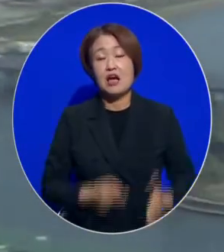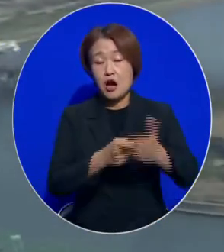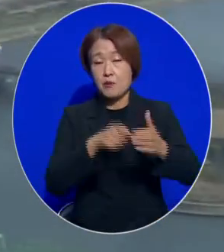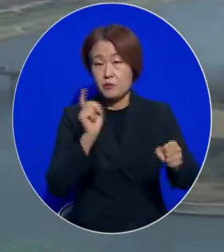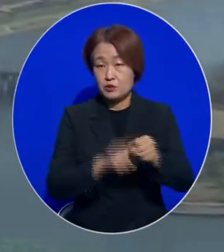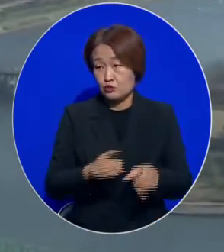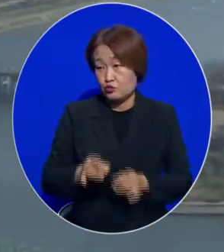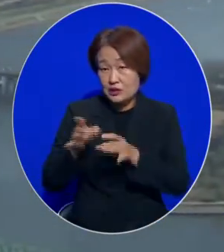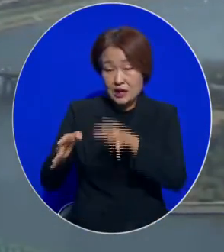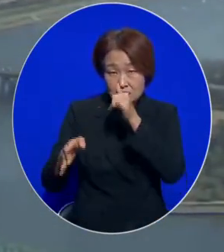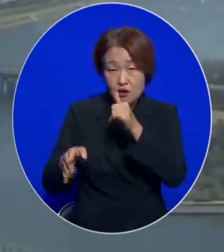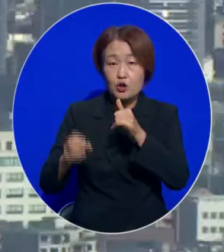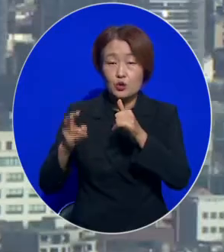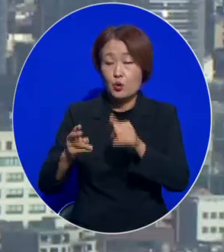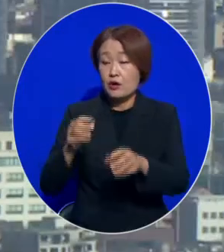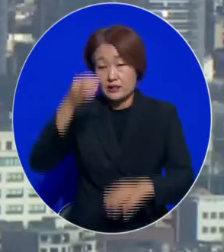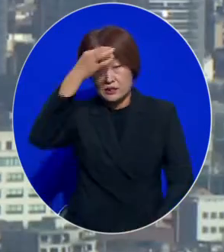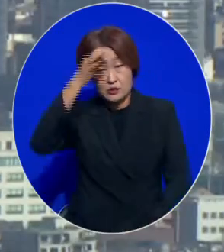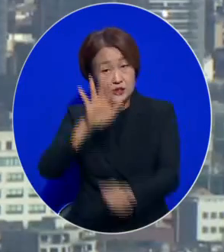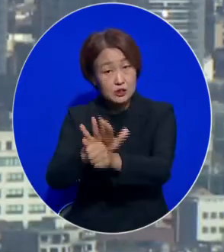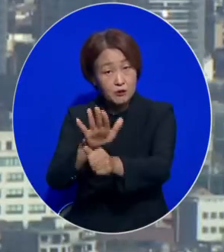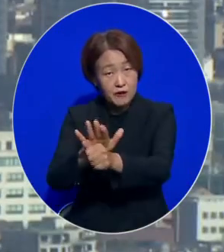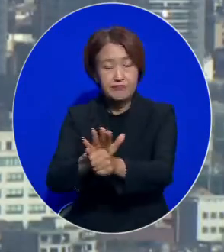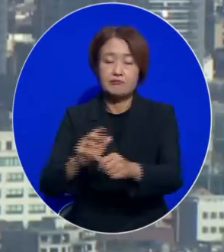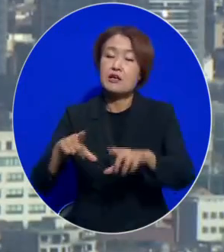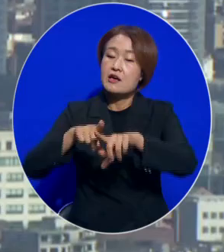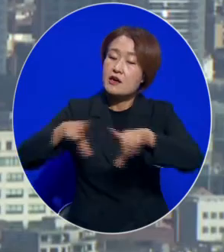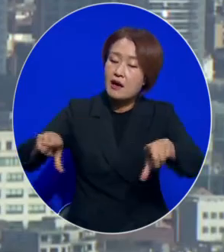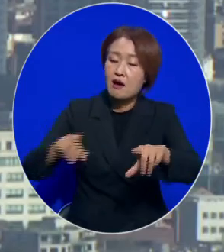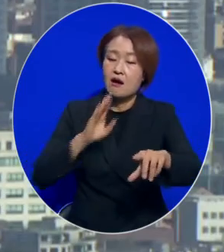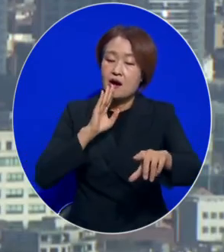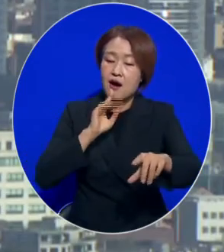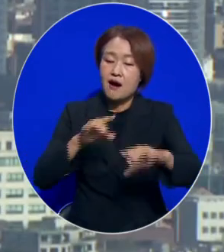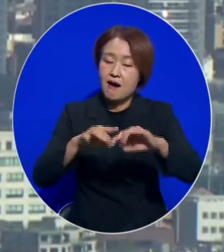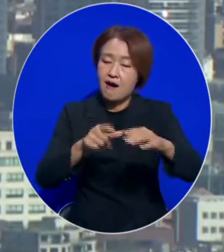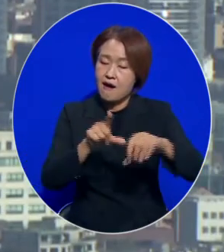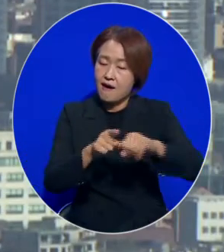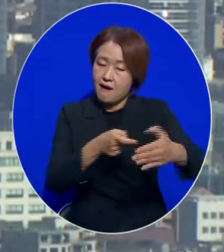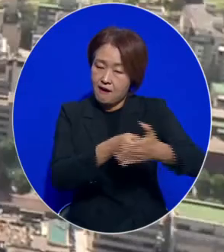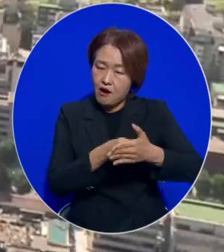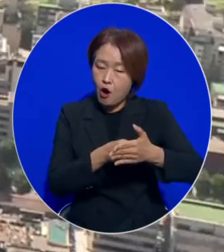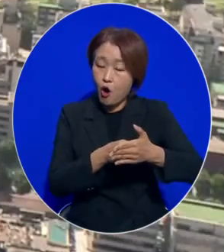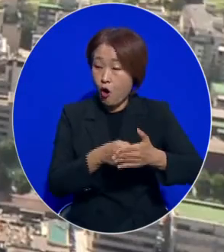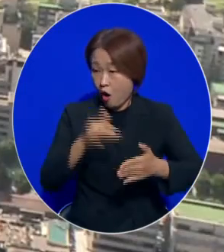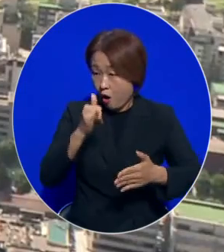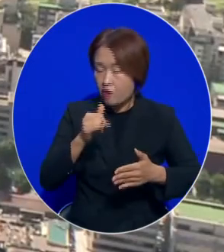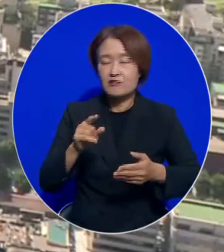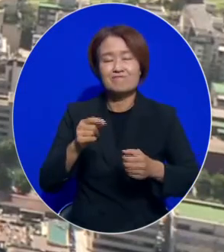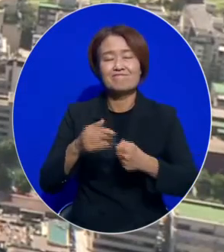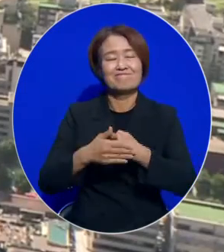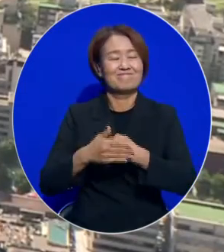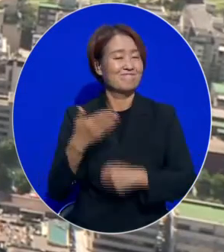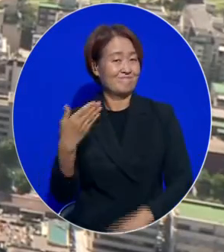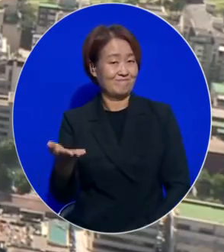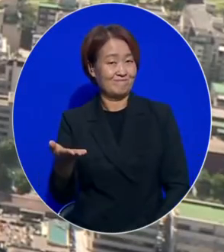세제 지원과 핵심 기술 지원 등 민간의 에너지 효율 혁신 투자에 대한 인센티브를